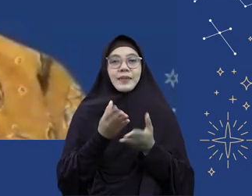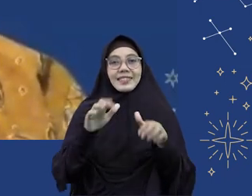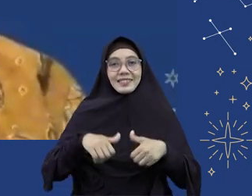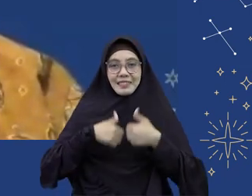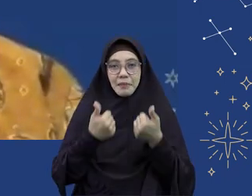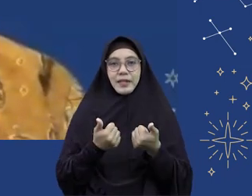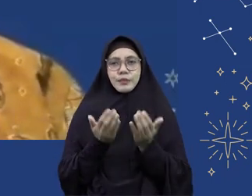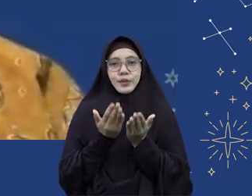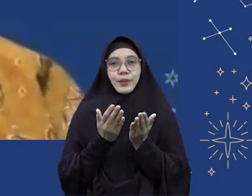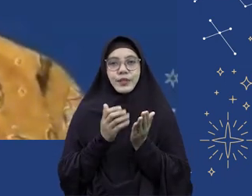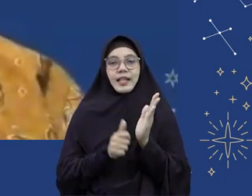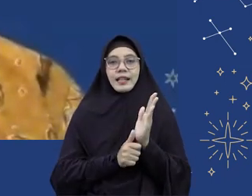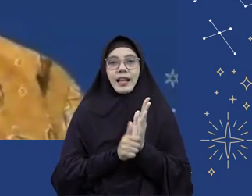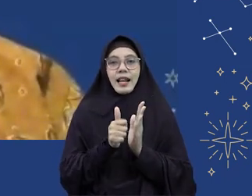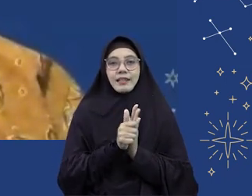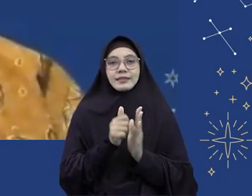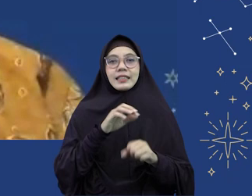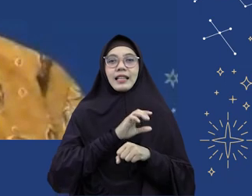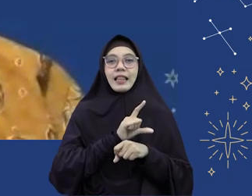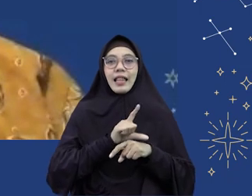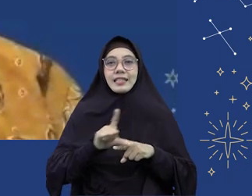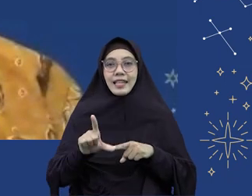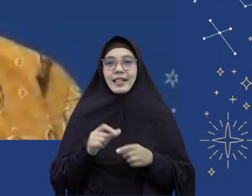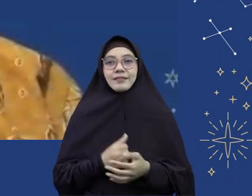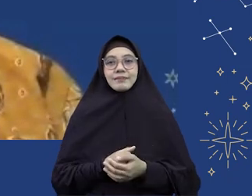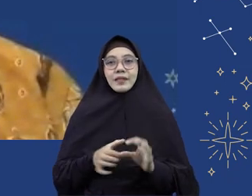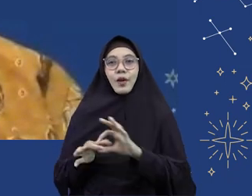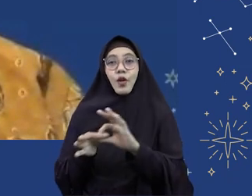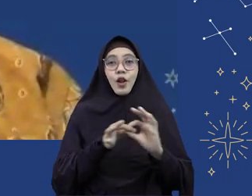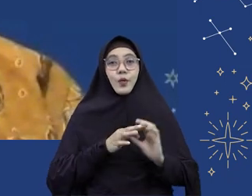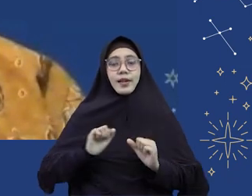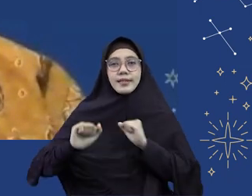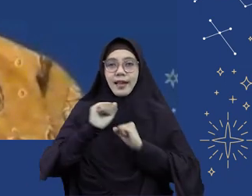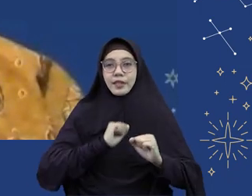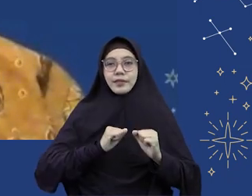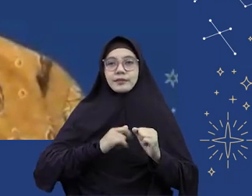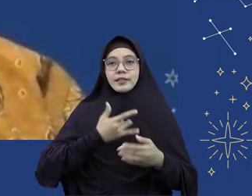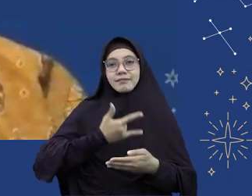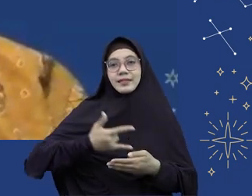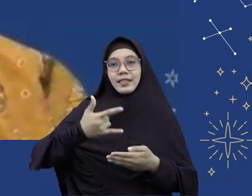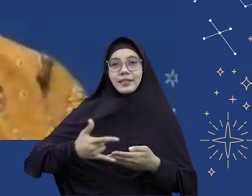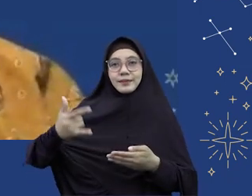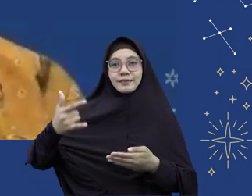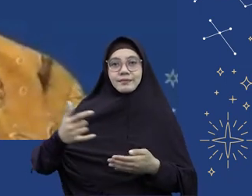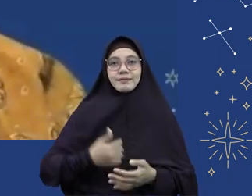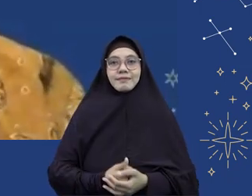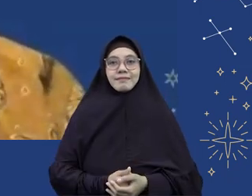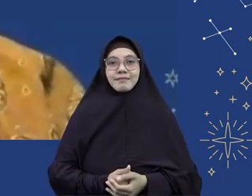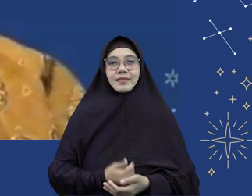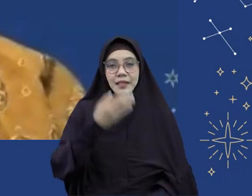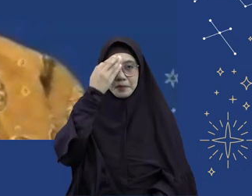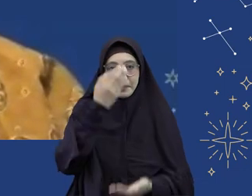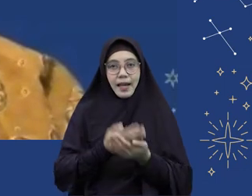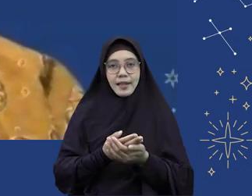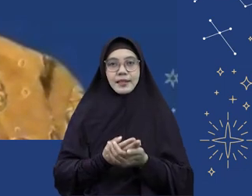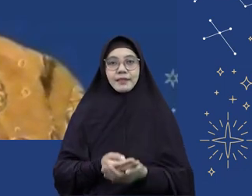acara berlangsung lancar dan kolaborasi aktif yang kita lakukan bersama ini dapat terus berlanjut di masa yang akan datang terima kasih